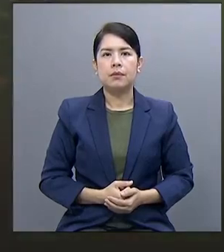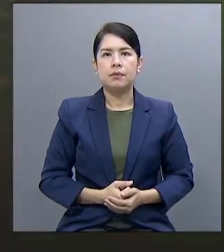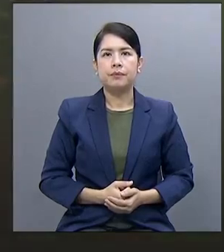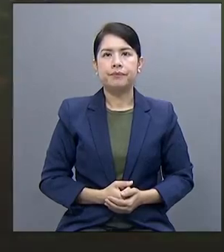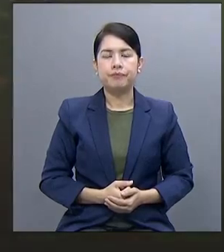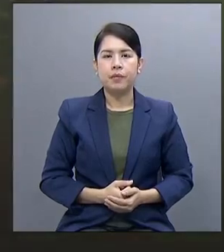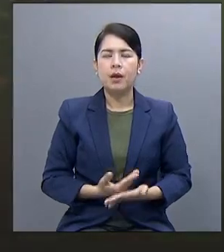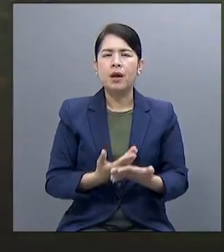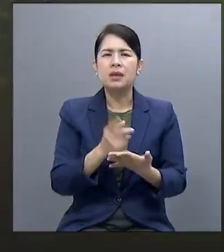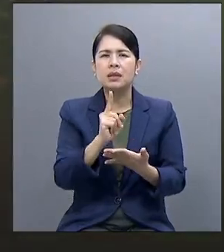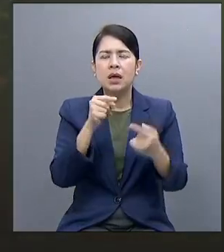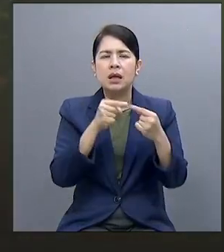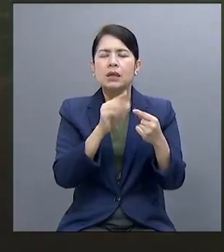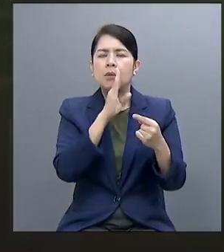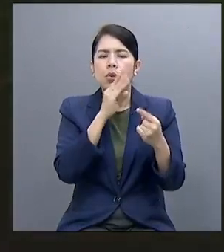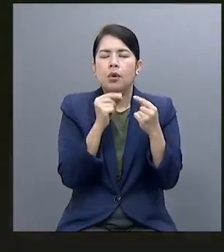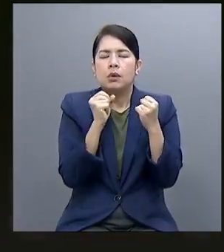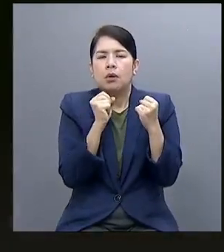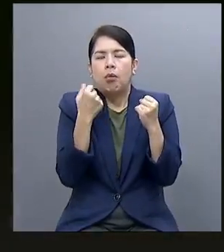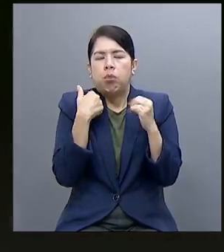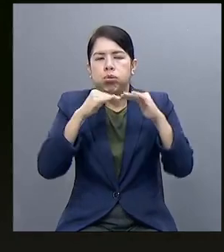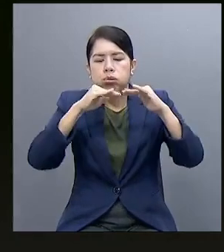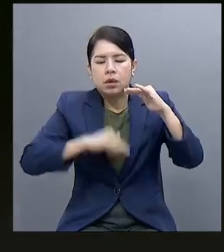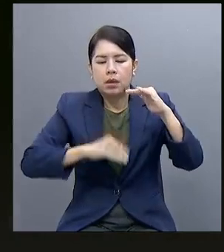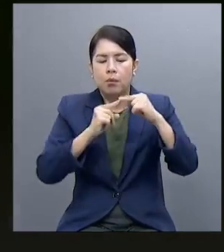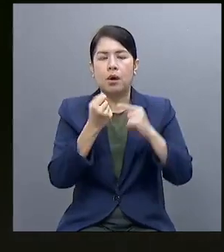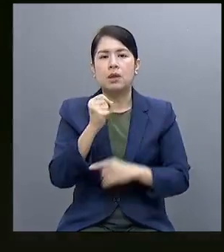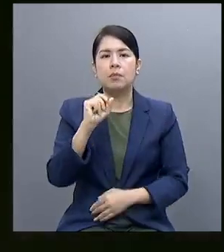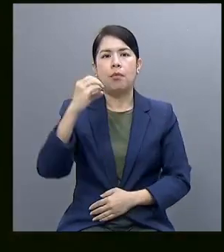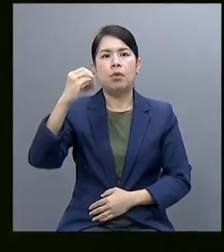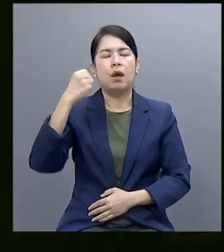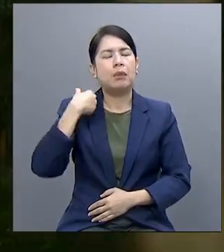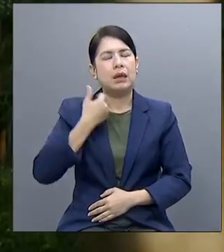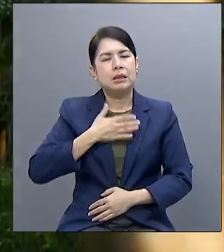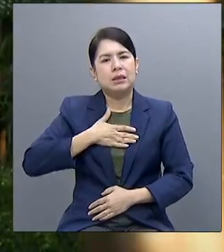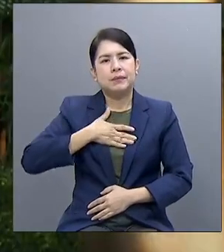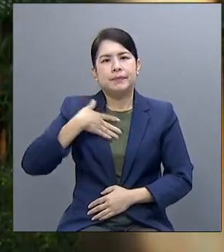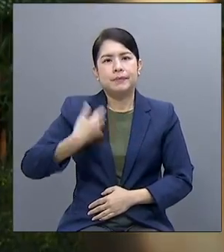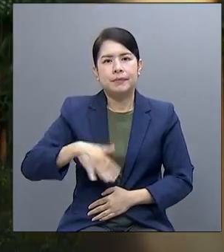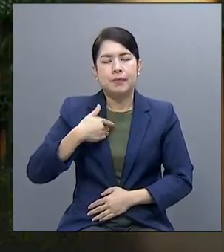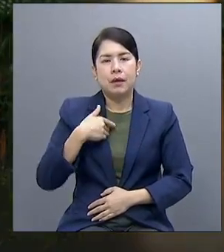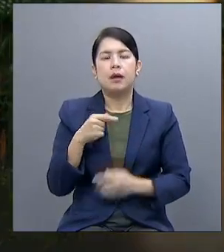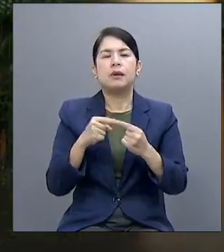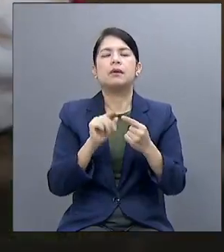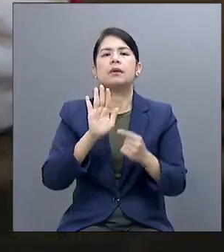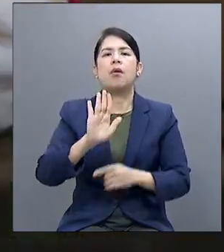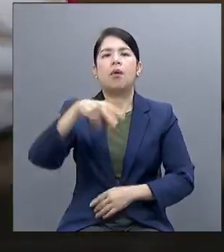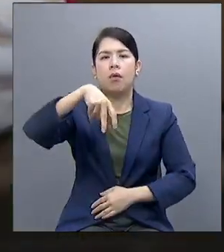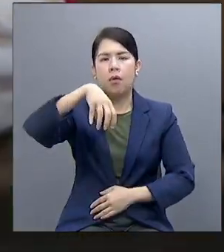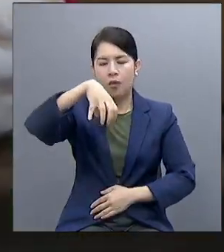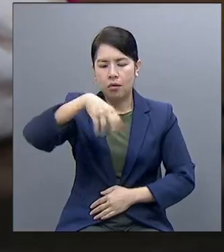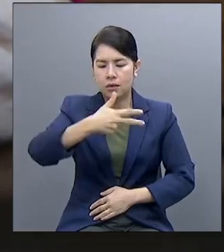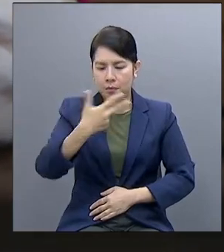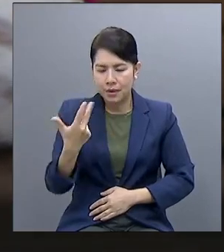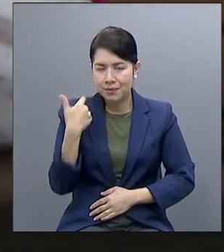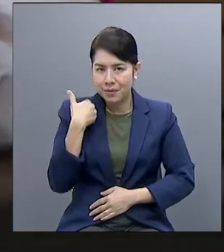จะอยู่อย่างไรหากฤดูหนาวอุณหภูมิต่ำกว่า10องศา ไทย PBS ชวนคุณผู้ชมร่วมมอ